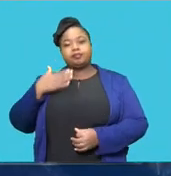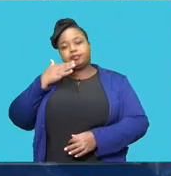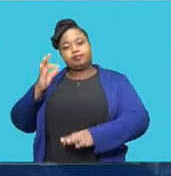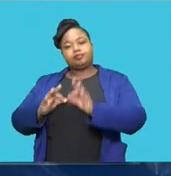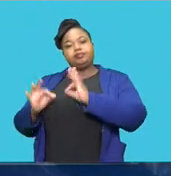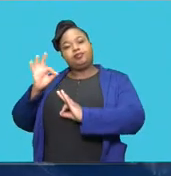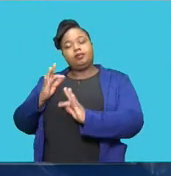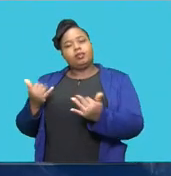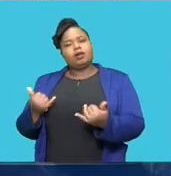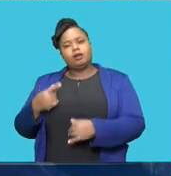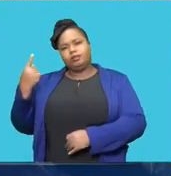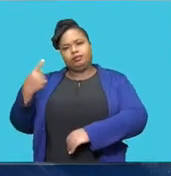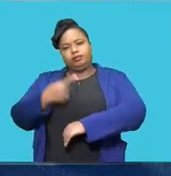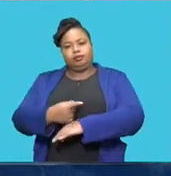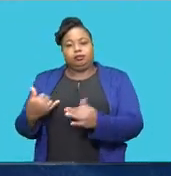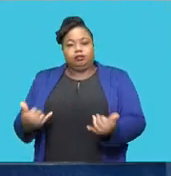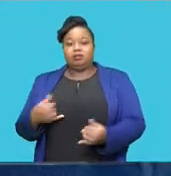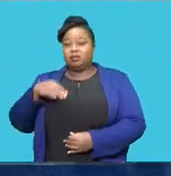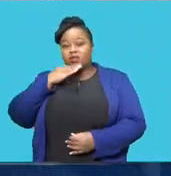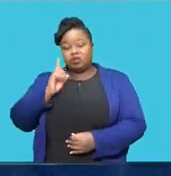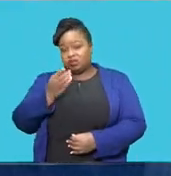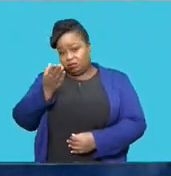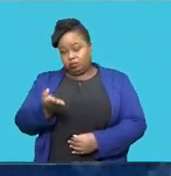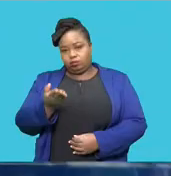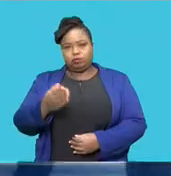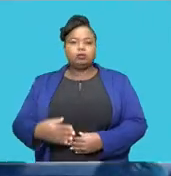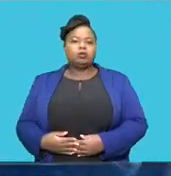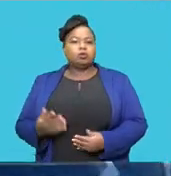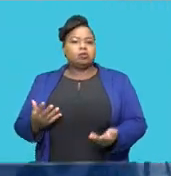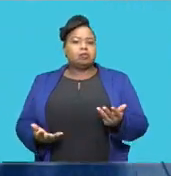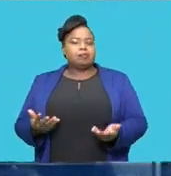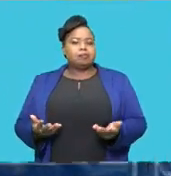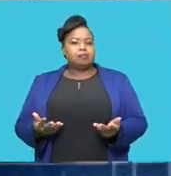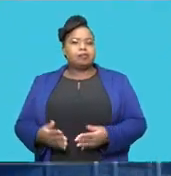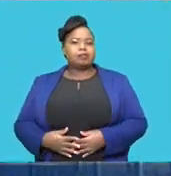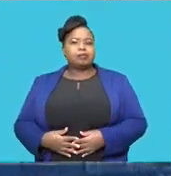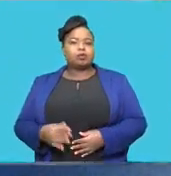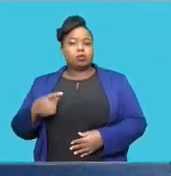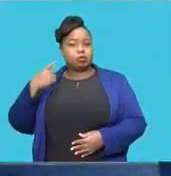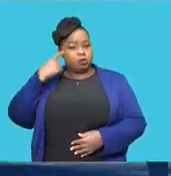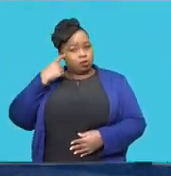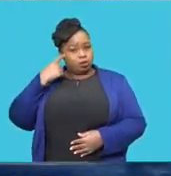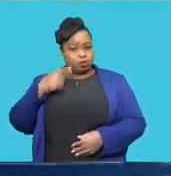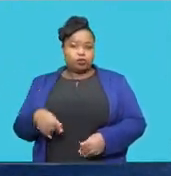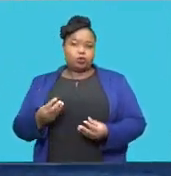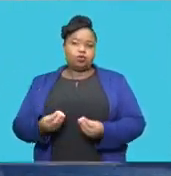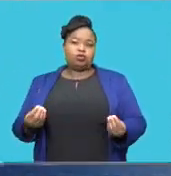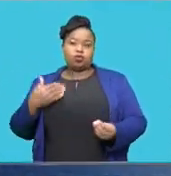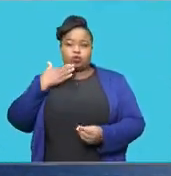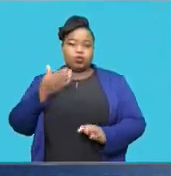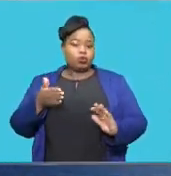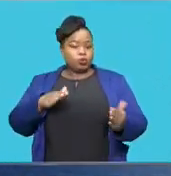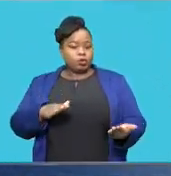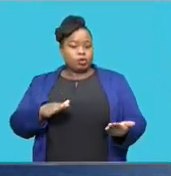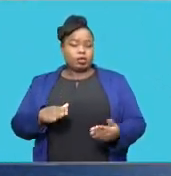mhlawumbi uba eli langa lanamhlanje litsho ukuthini kuwe nokuba mhlawumbi ingaba xa ucinga igazi labantwana elathi